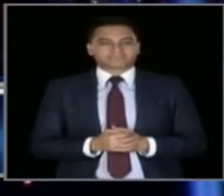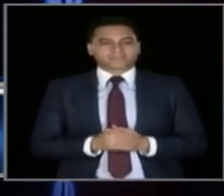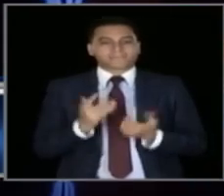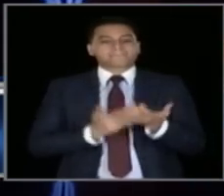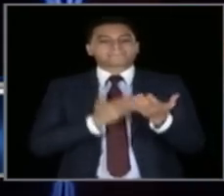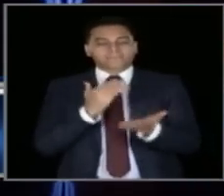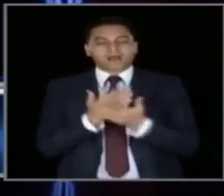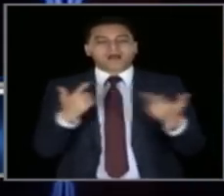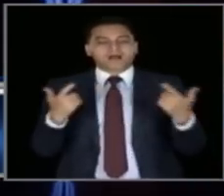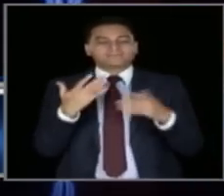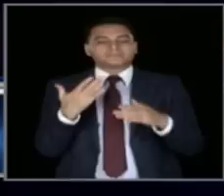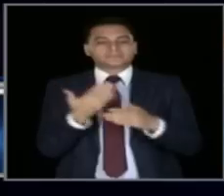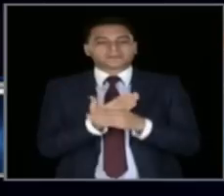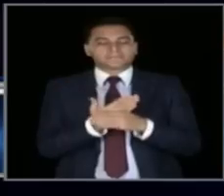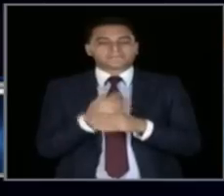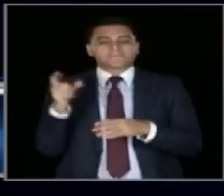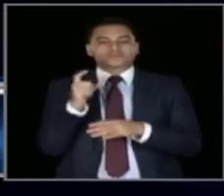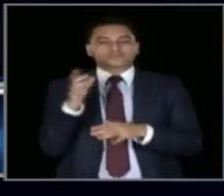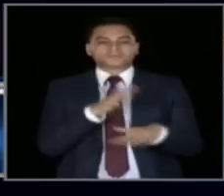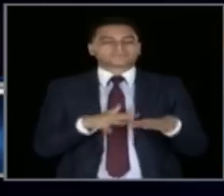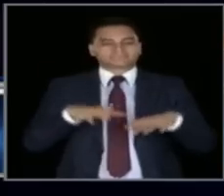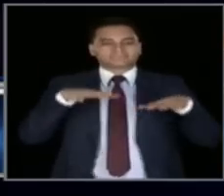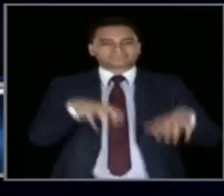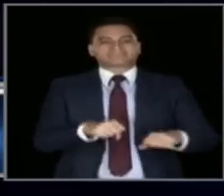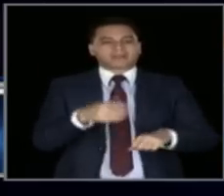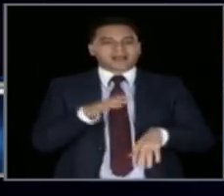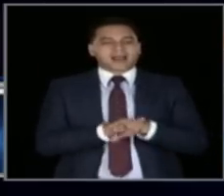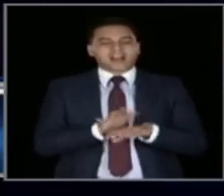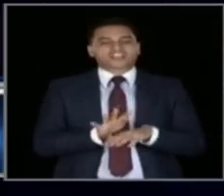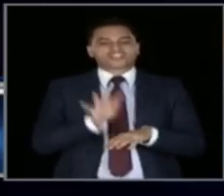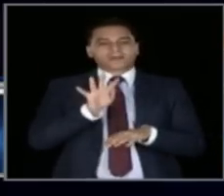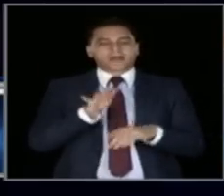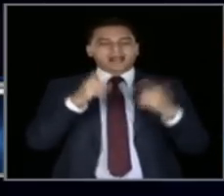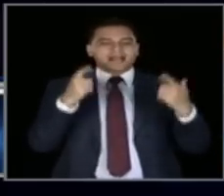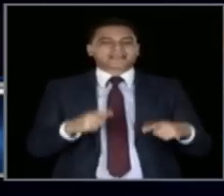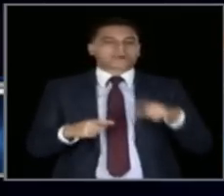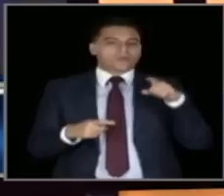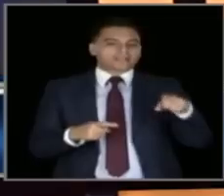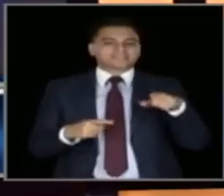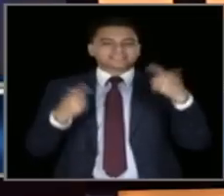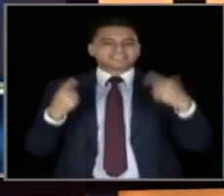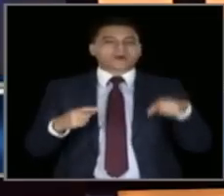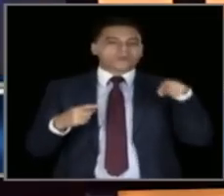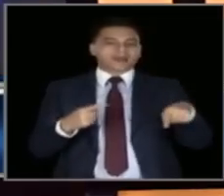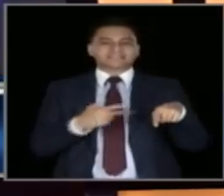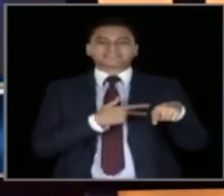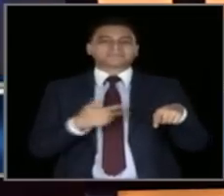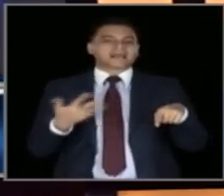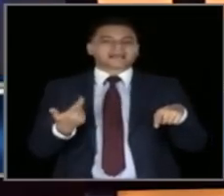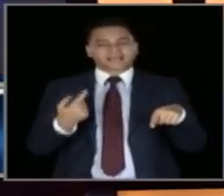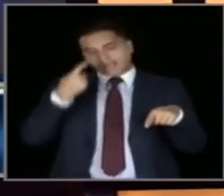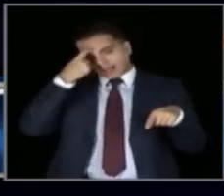أدت لسيطرة المسلمين على شمال الدولة دي دولة إيه يا مؤمن؟